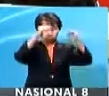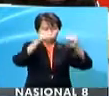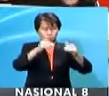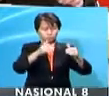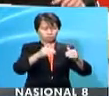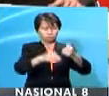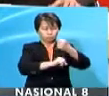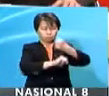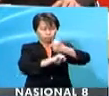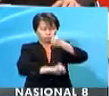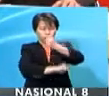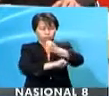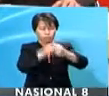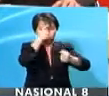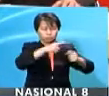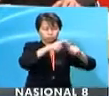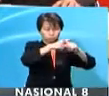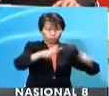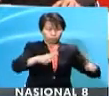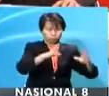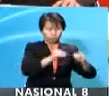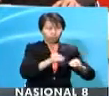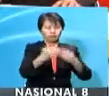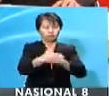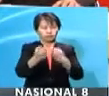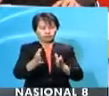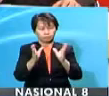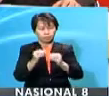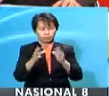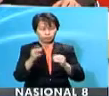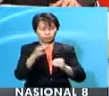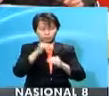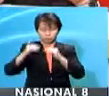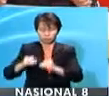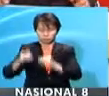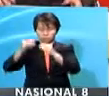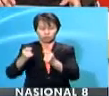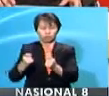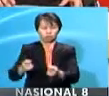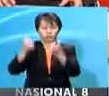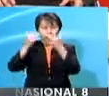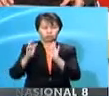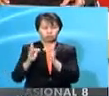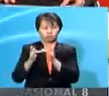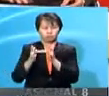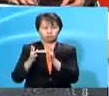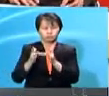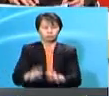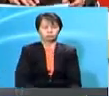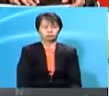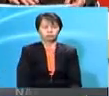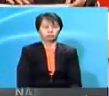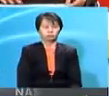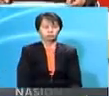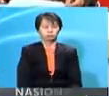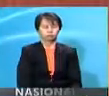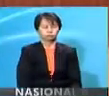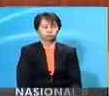infrastruktur untuk Dewan Persidangan, bilik mesyuarat serta meningkatkan kelajuan jalur lebarnya.